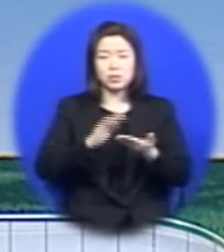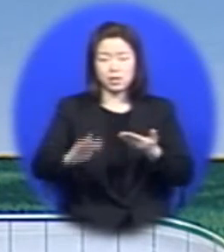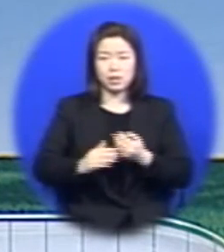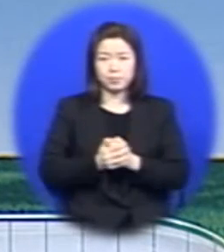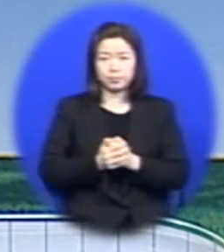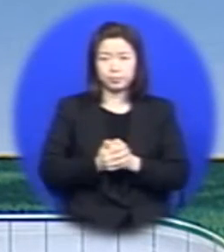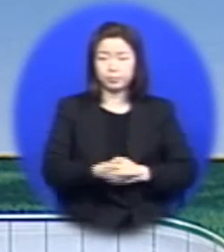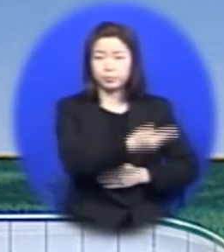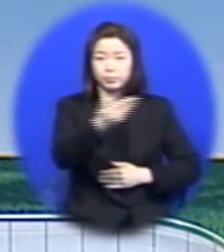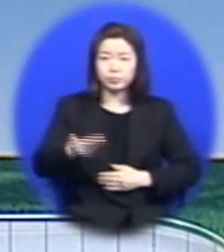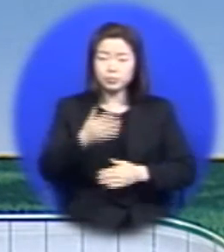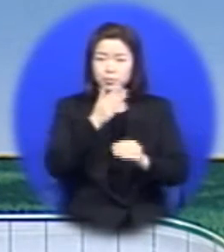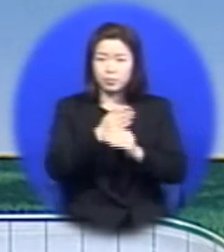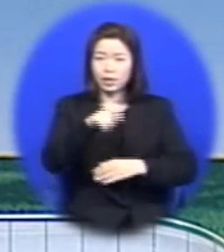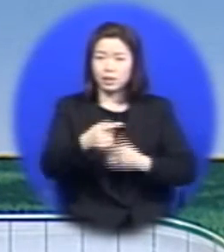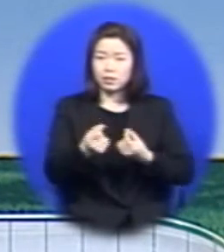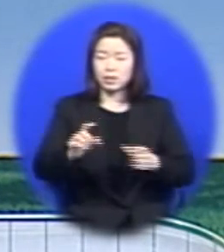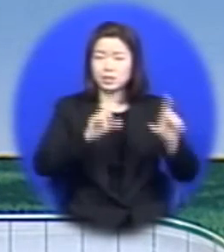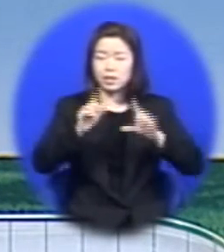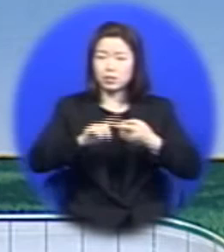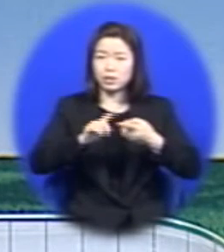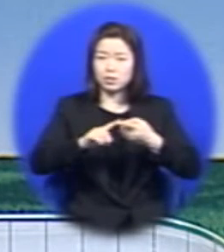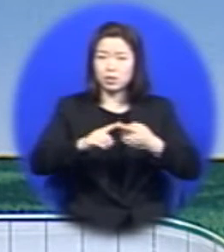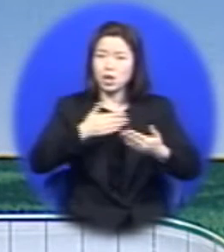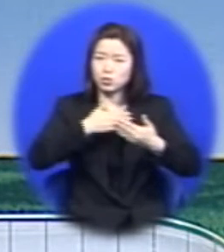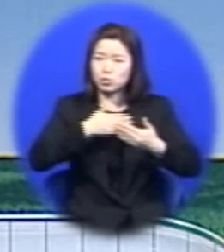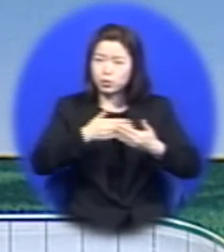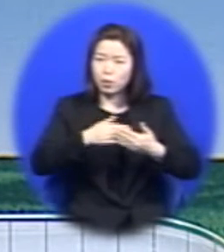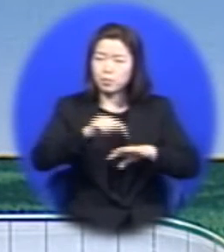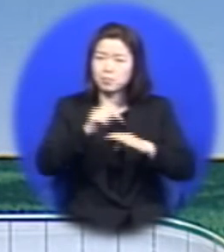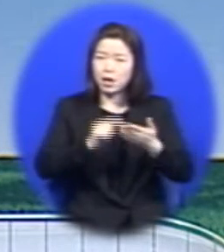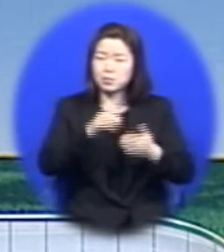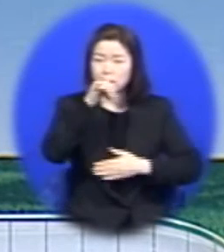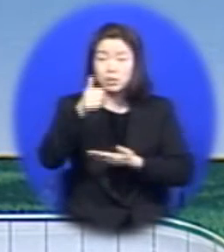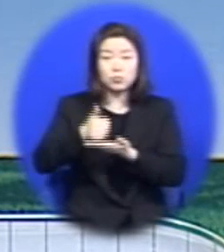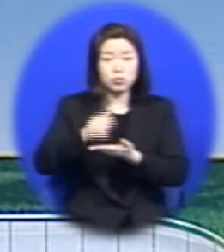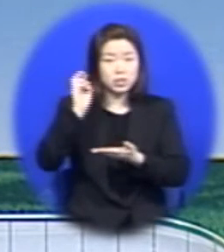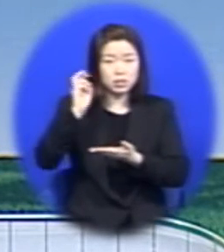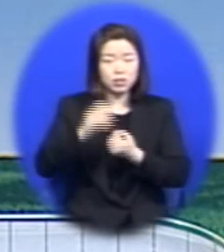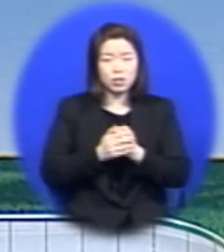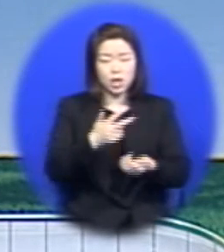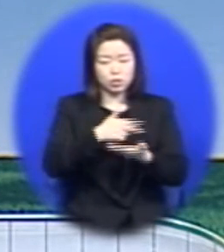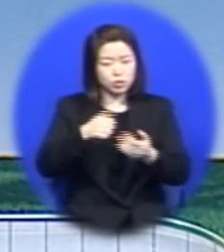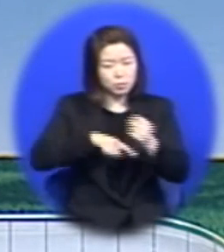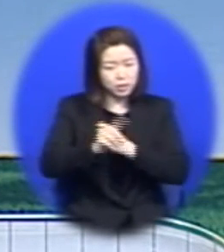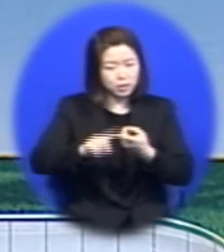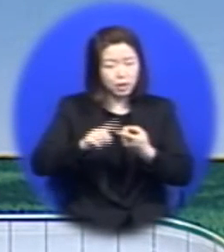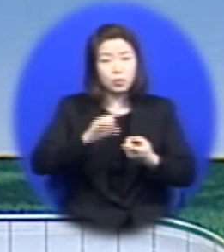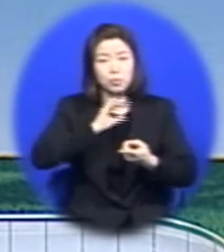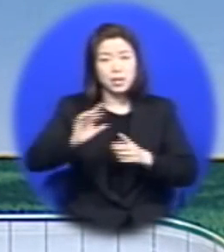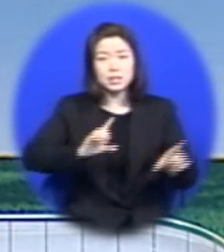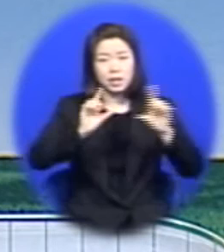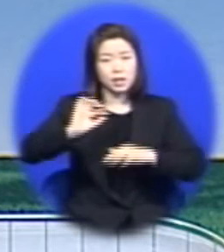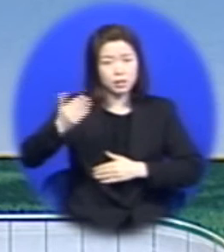중에는 이렇게 사는 것에 대해서 두려운 마음이 있는 분이 있으실 거예요. 주님 뜻대로만 살아야 된다.